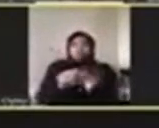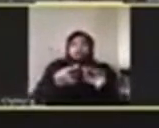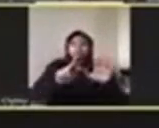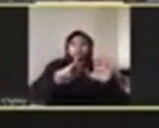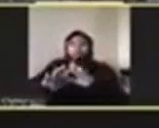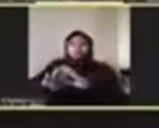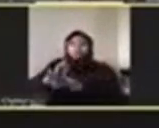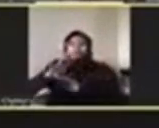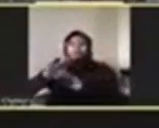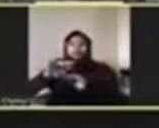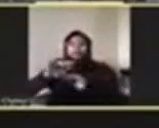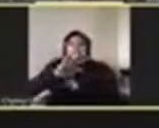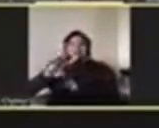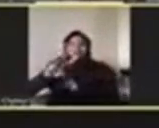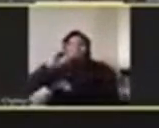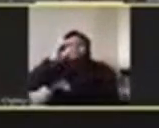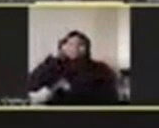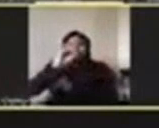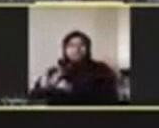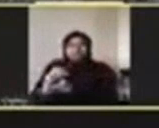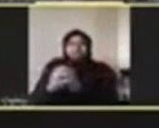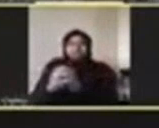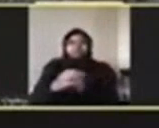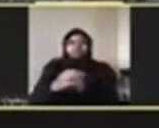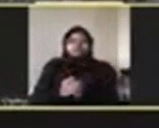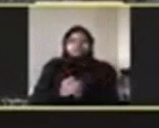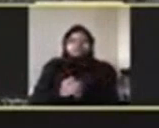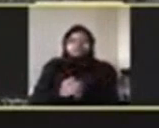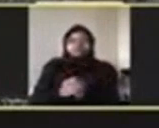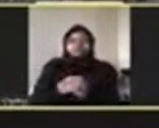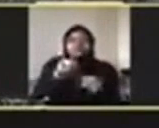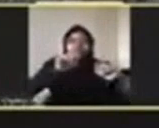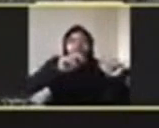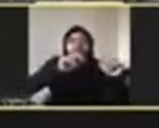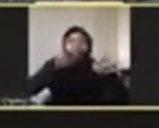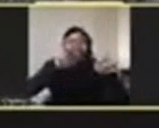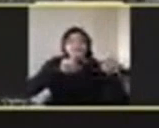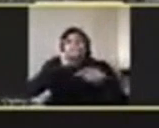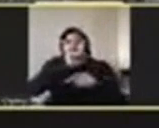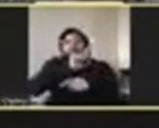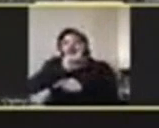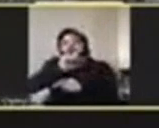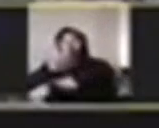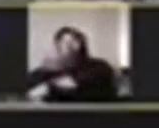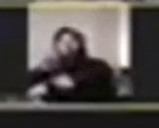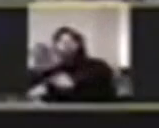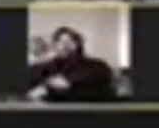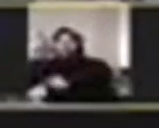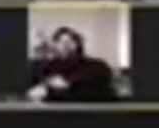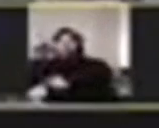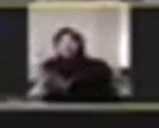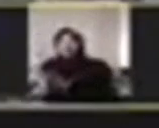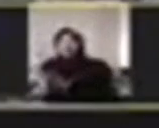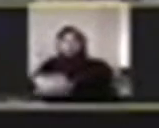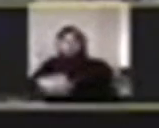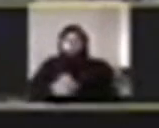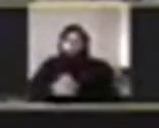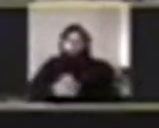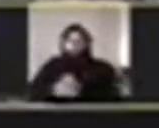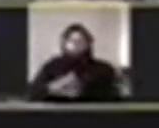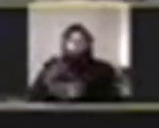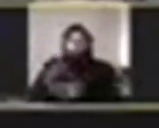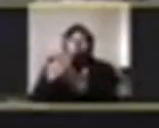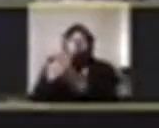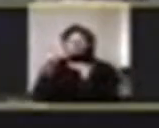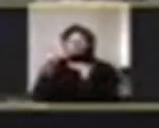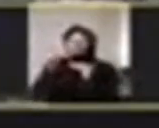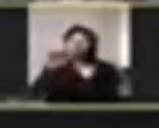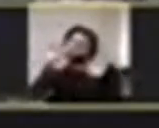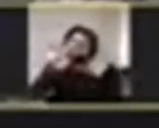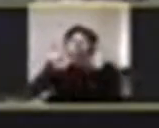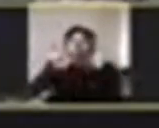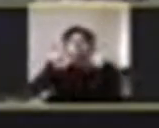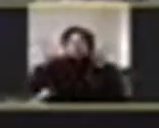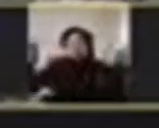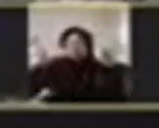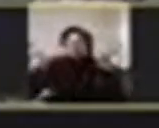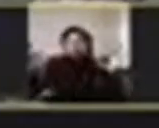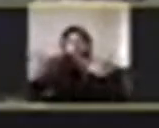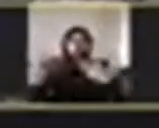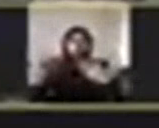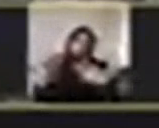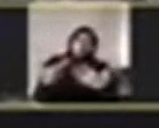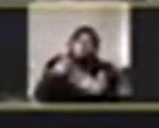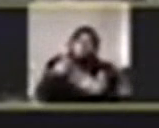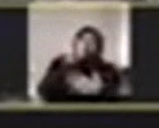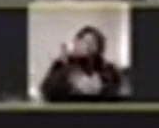angka 18.111 responden ya. Yang menolak adalah 46%. Ini lebih tipis ya dibanding orang tua tadi